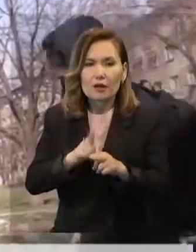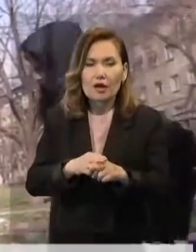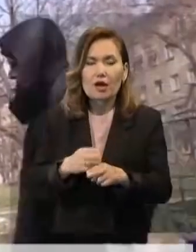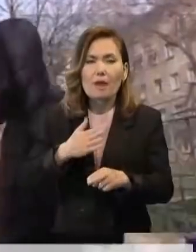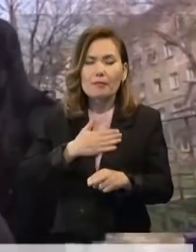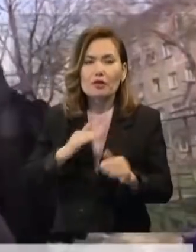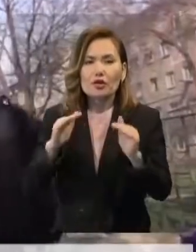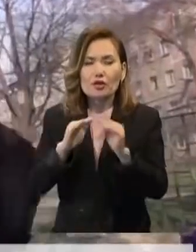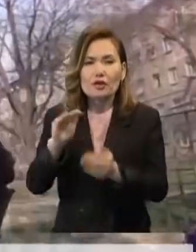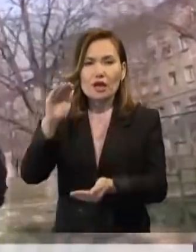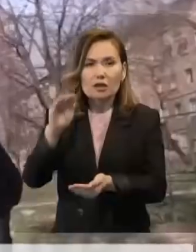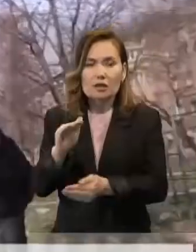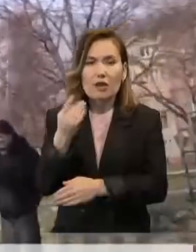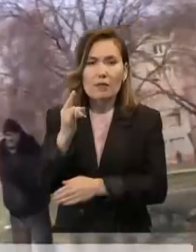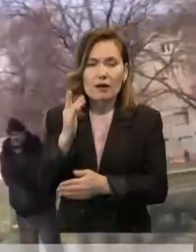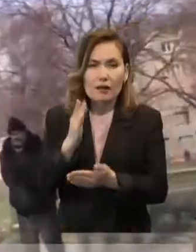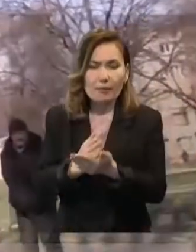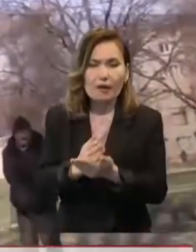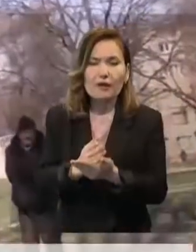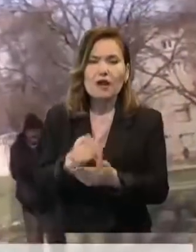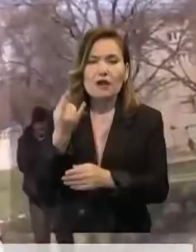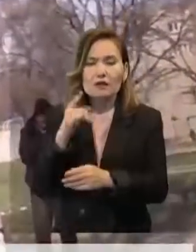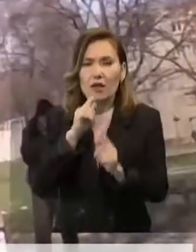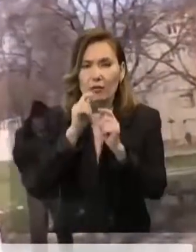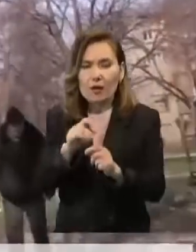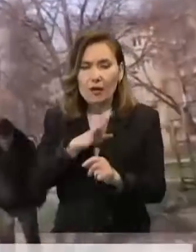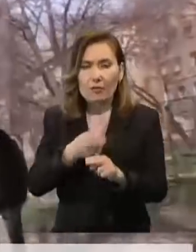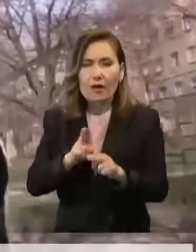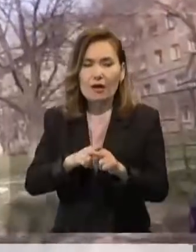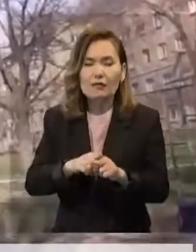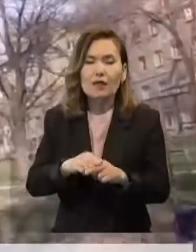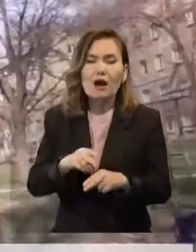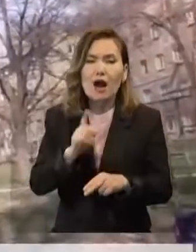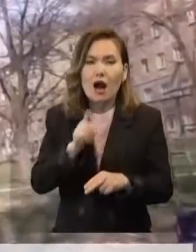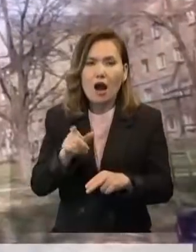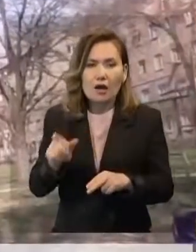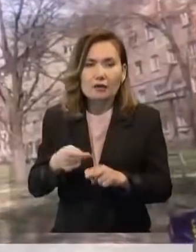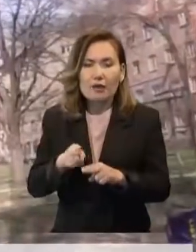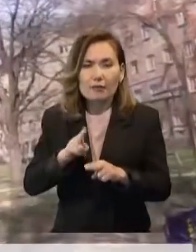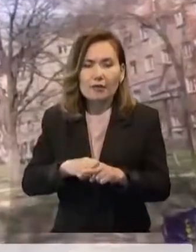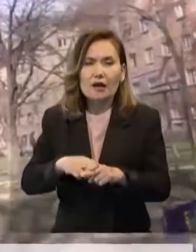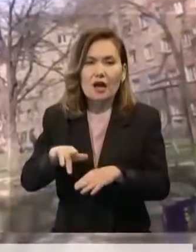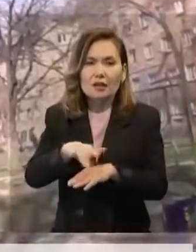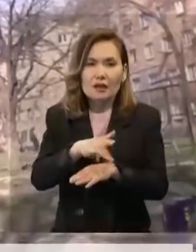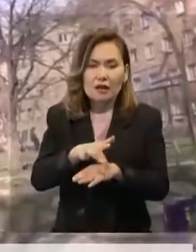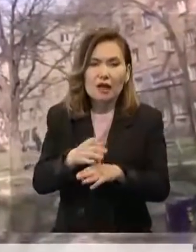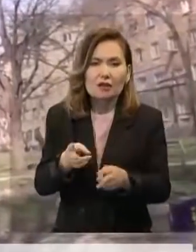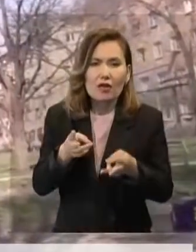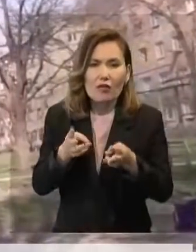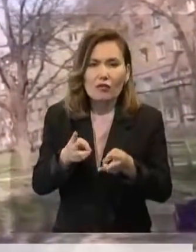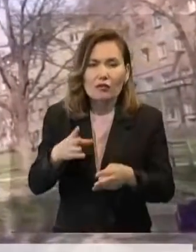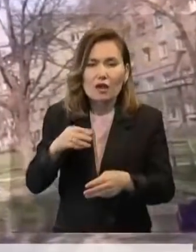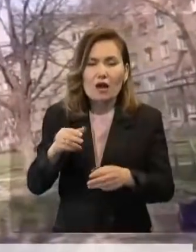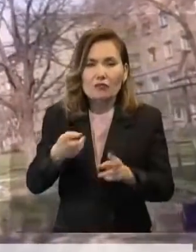кішкентай бала бар. Жүктің ішінде оған сыйлық салынған екен. Қазір тұрғындар тамақты үйде емес далада от жағып, сонда әзірлеуге